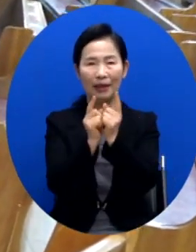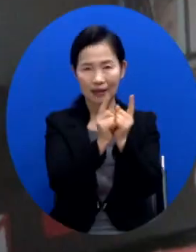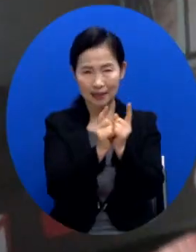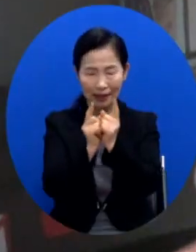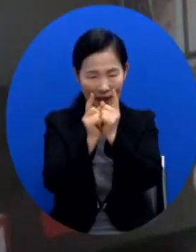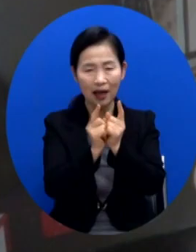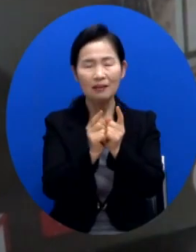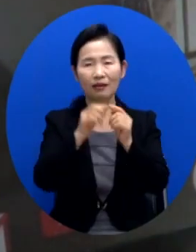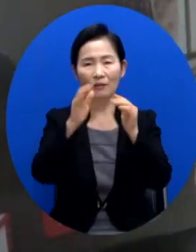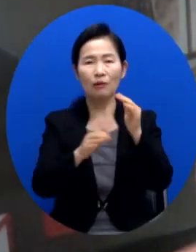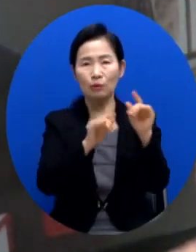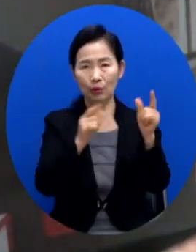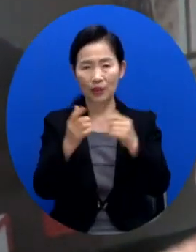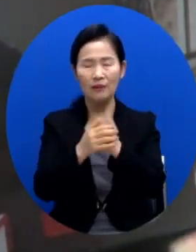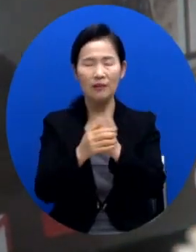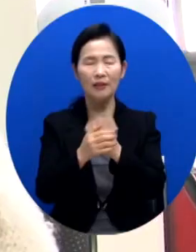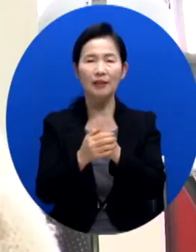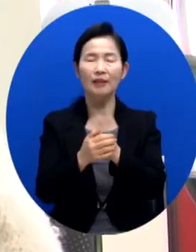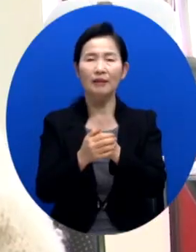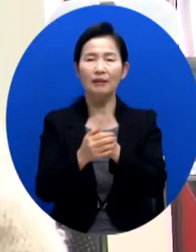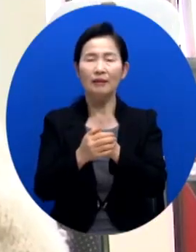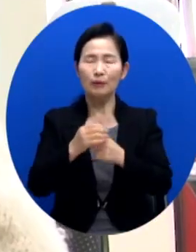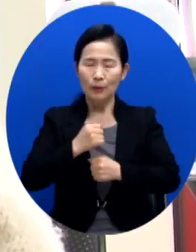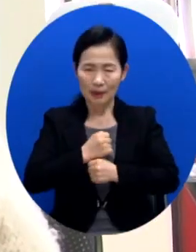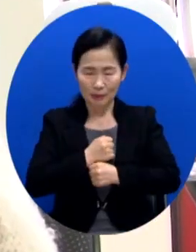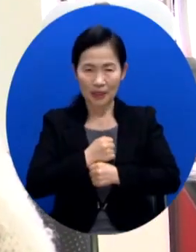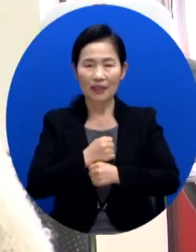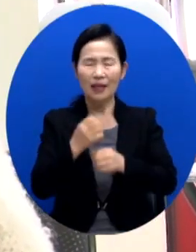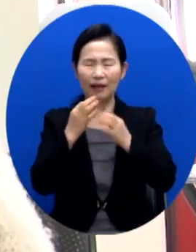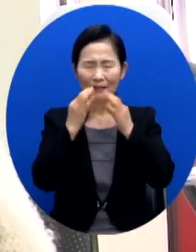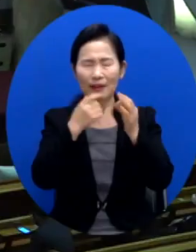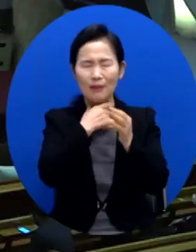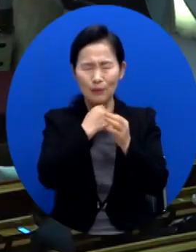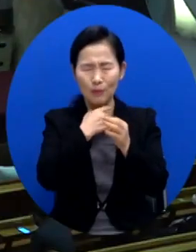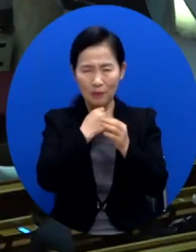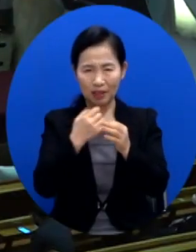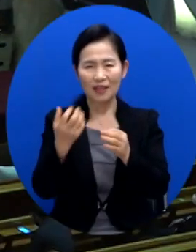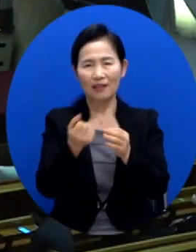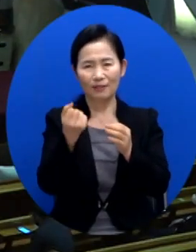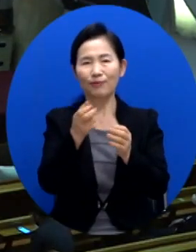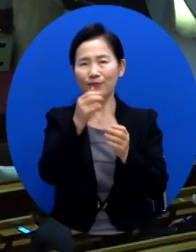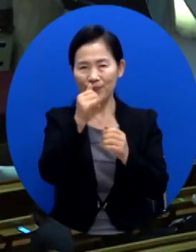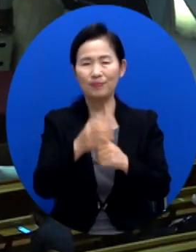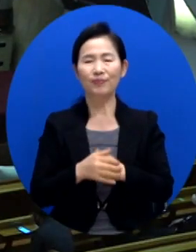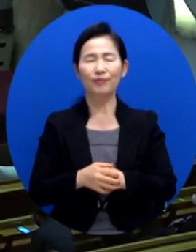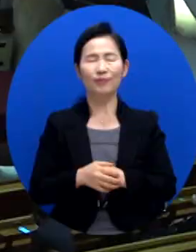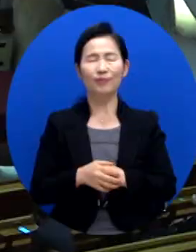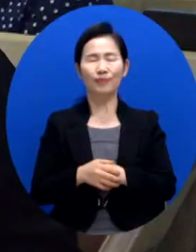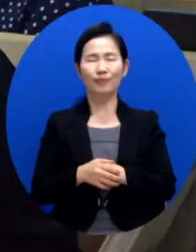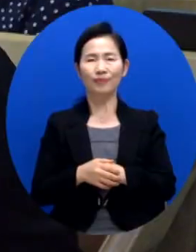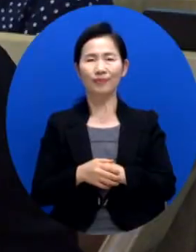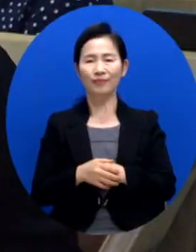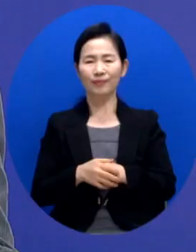예년에 비해 조심스럽지만 간절한 소망을 담았습니다. CTS 뉴스 박세현입니다.